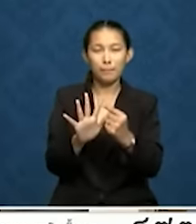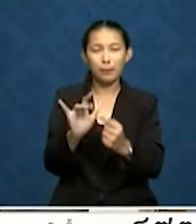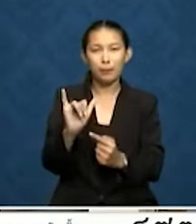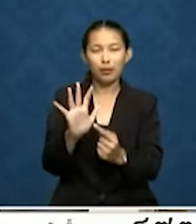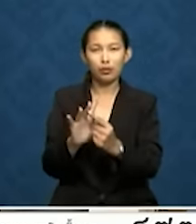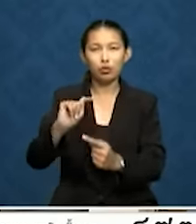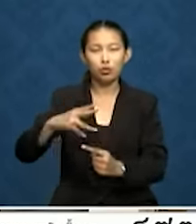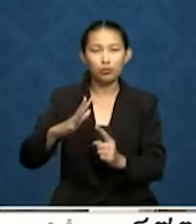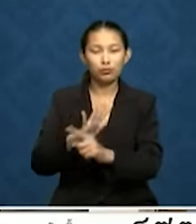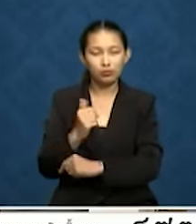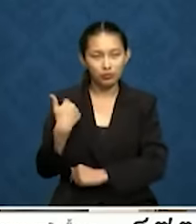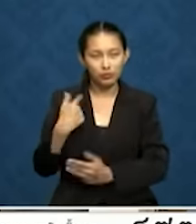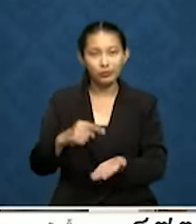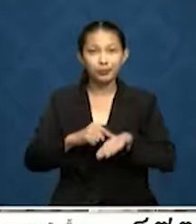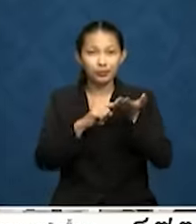ครับ